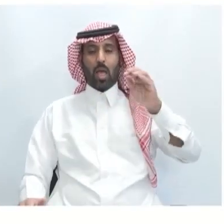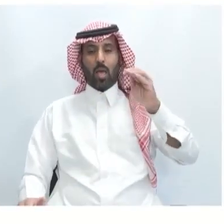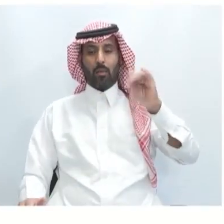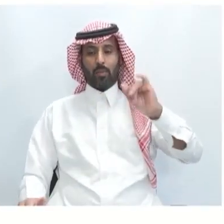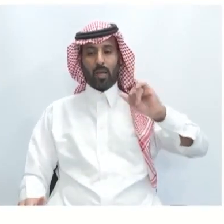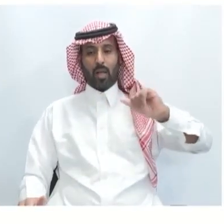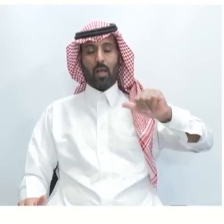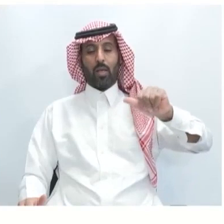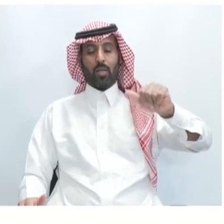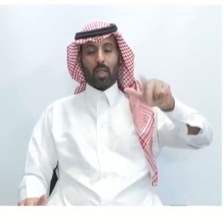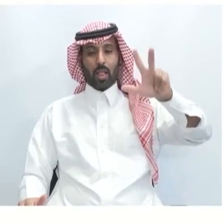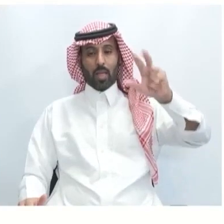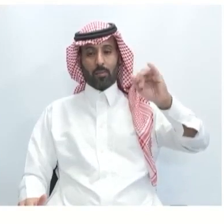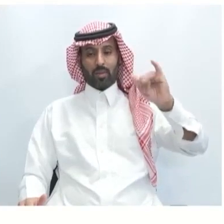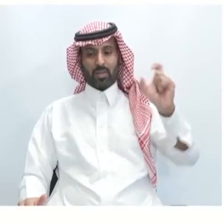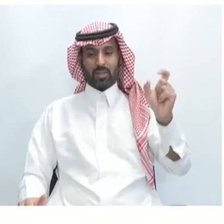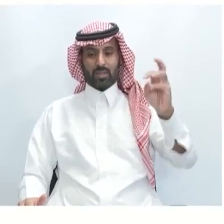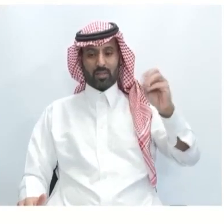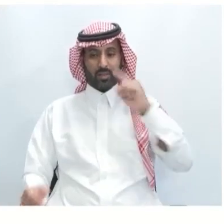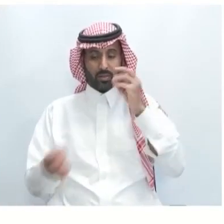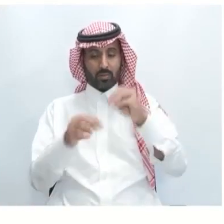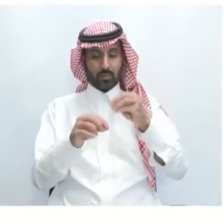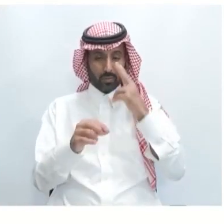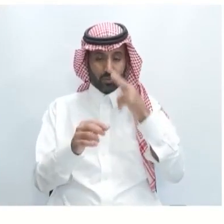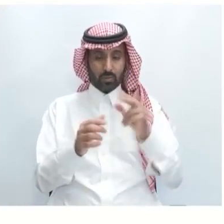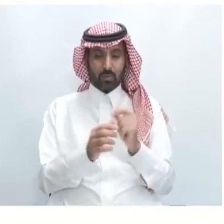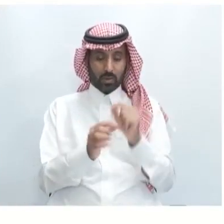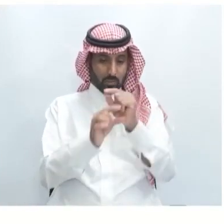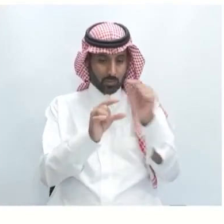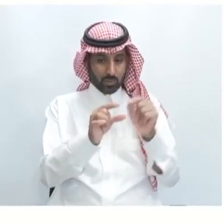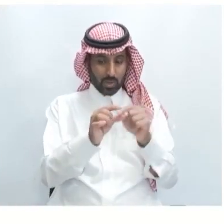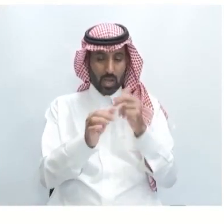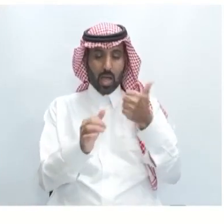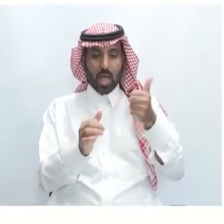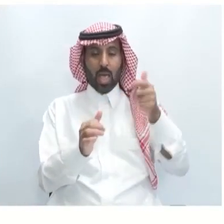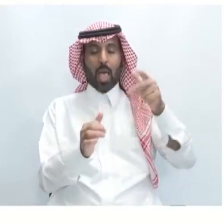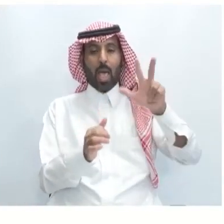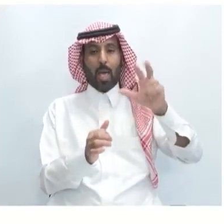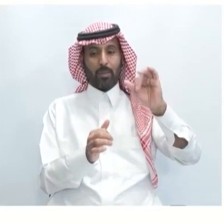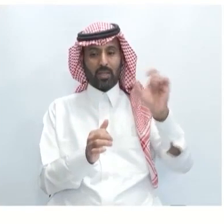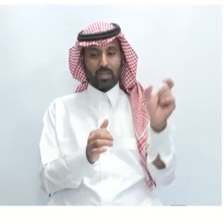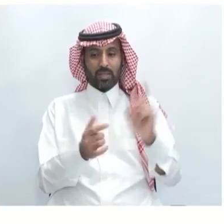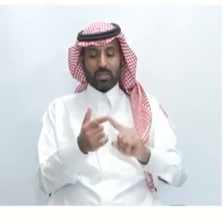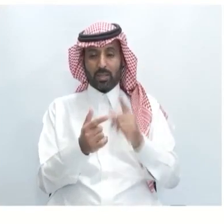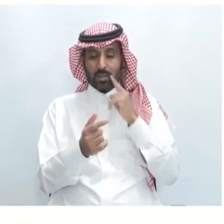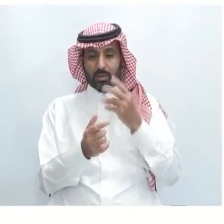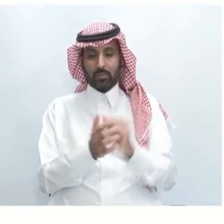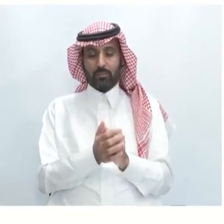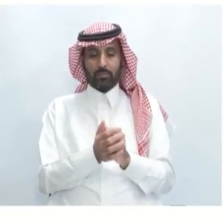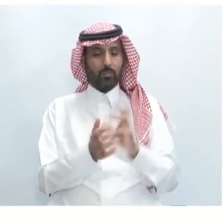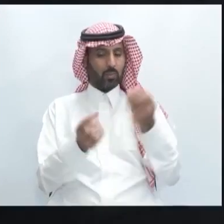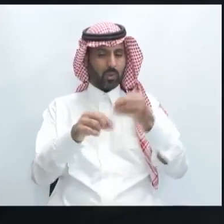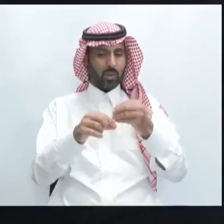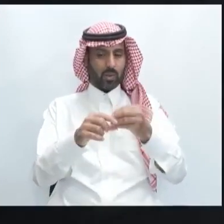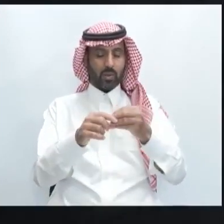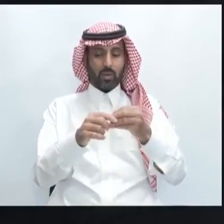اذا هي جزيئات عضويه توجد فيها لاحظ معي مجموعه الامين مجموعه الكربوكسيل الحمضيه اذا مما